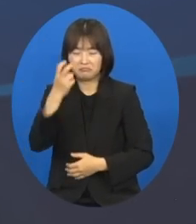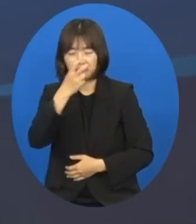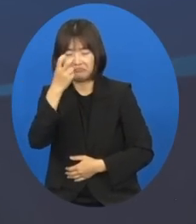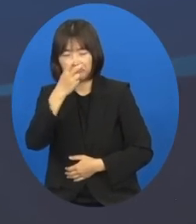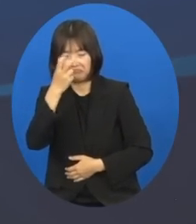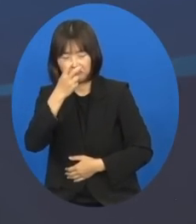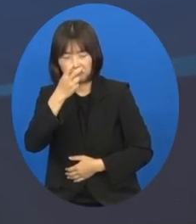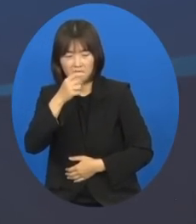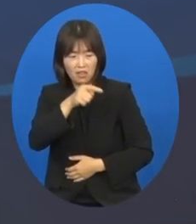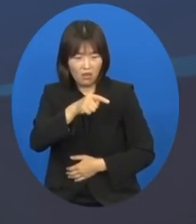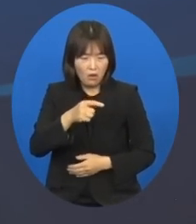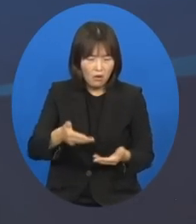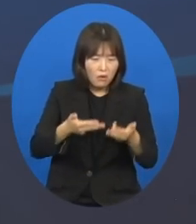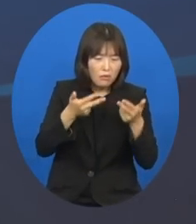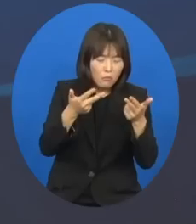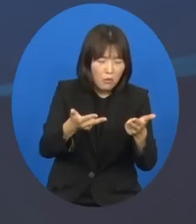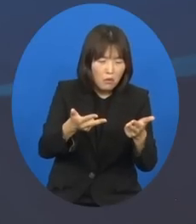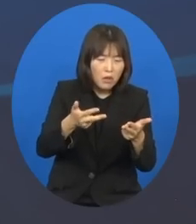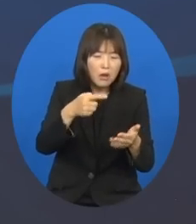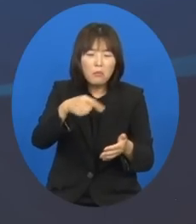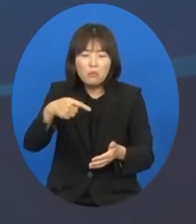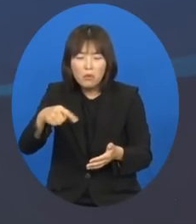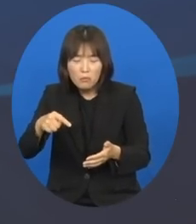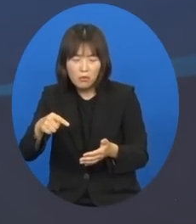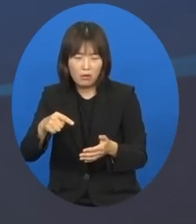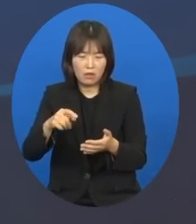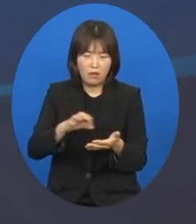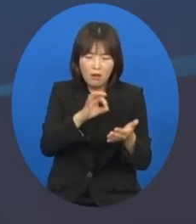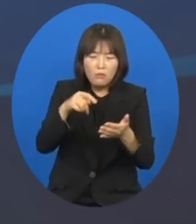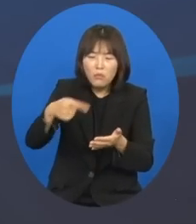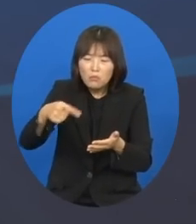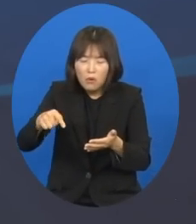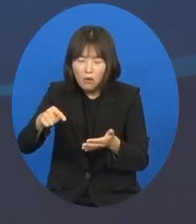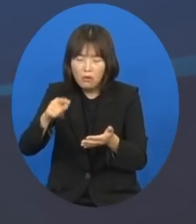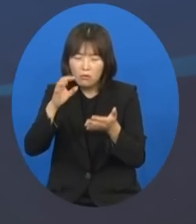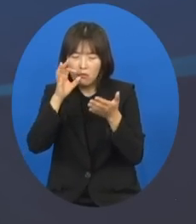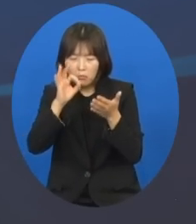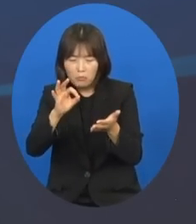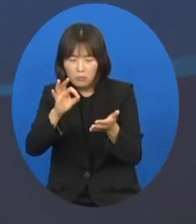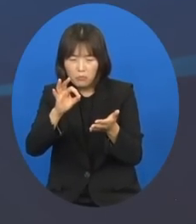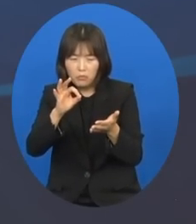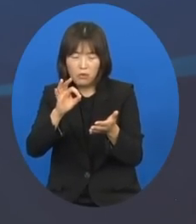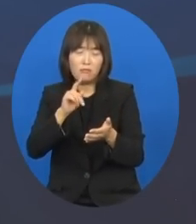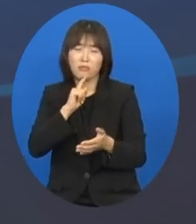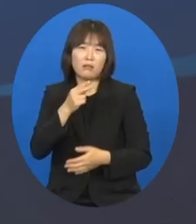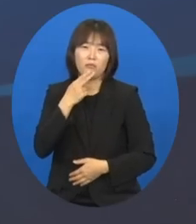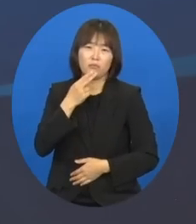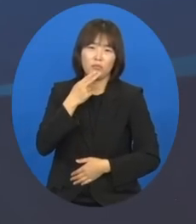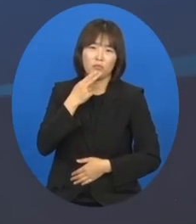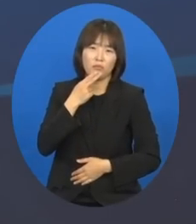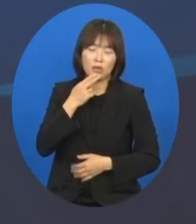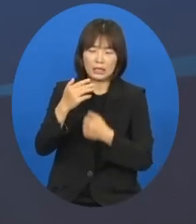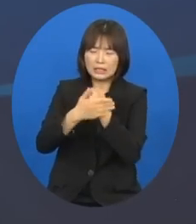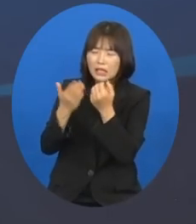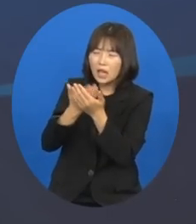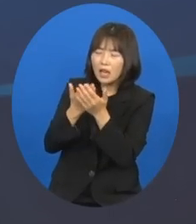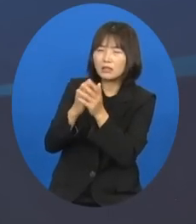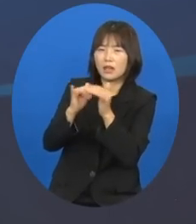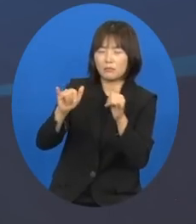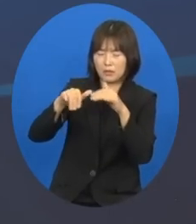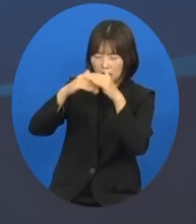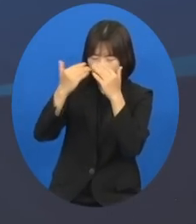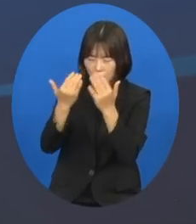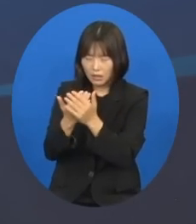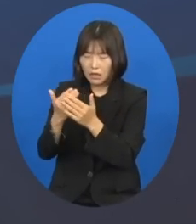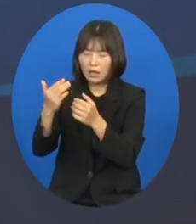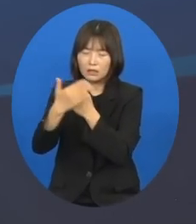내역을 보자 봉사 기록을 보자 이러지 않으시고 하나님은 은혜에 달라고 하는 사람에게 은혜 주시는 분이라는